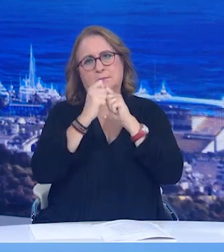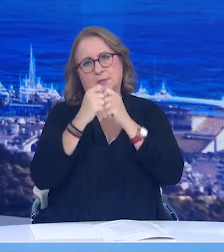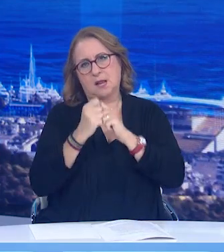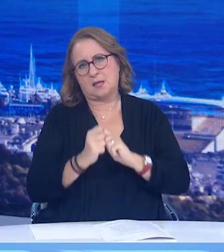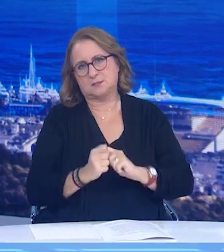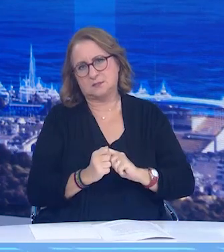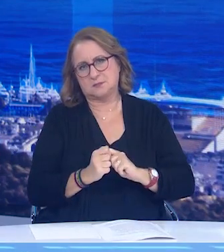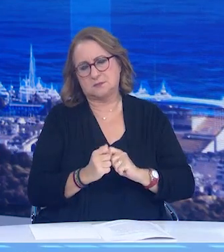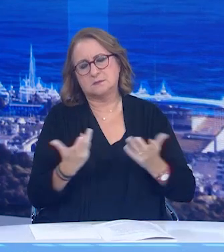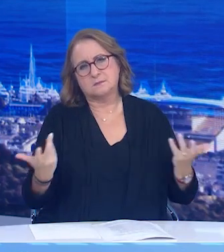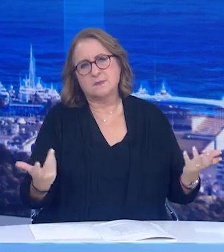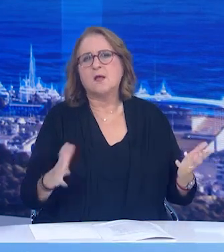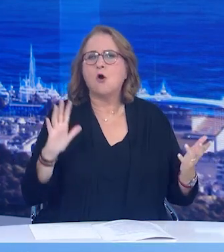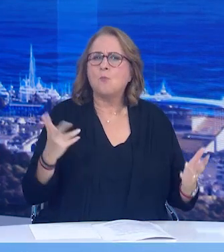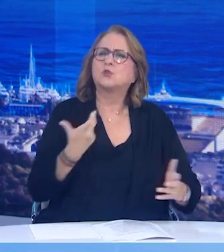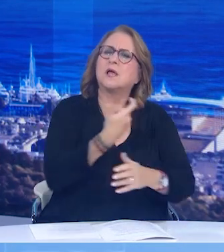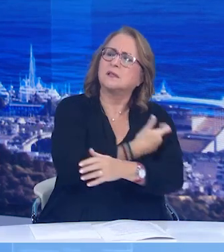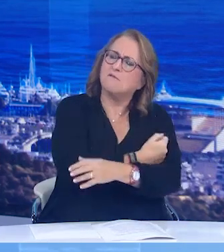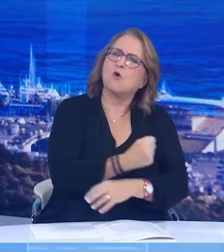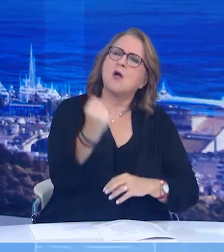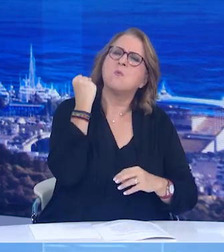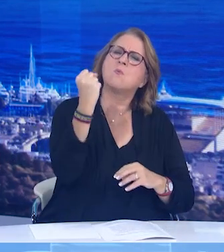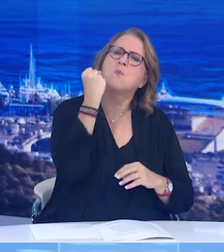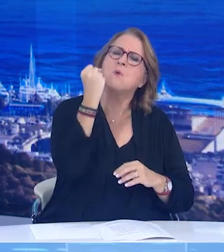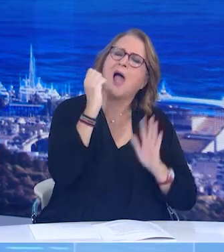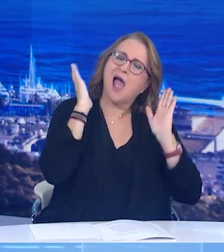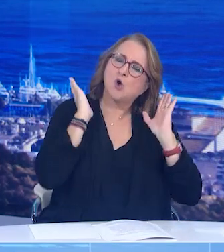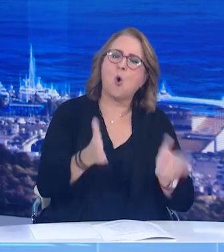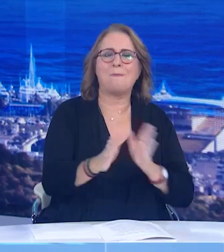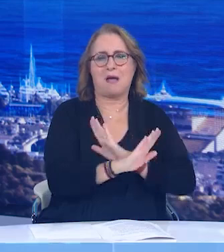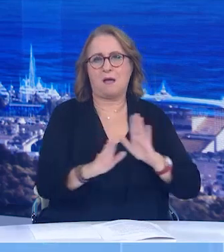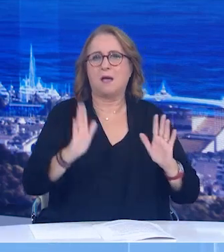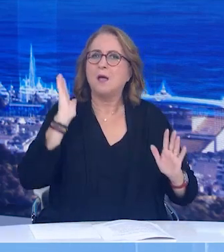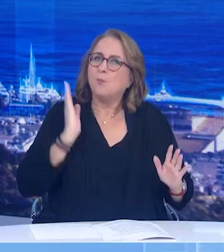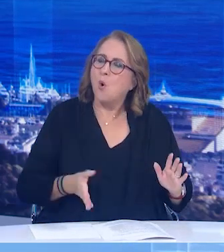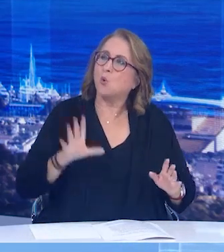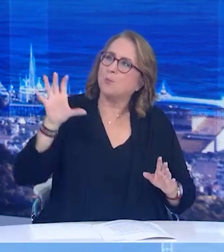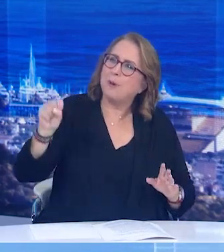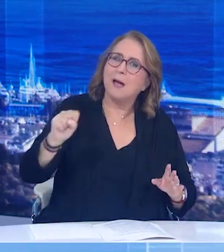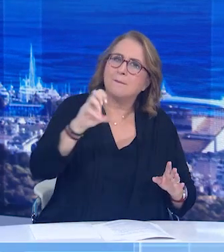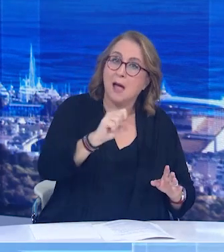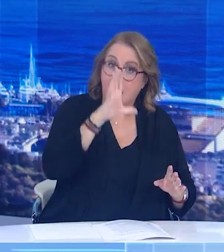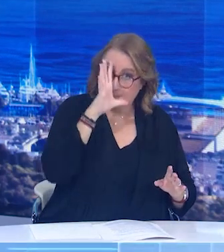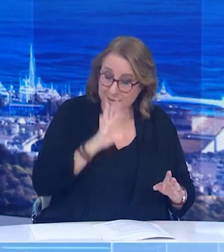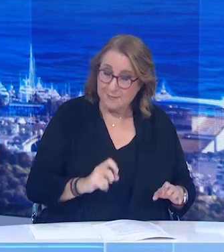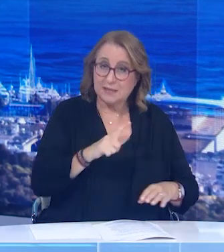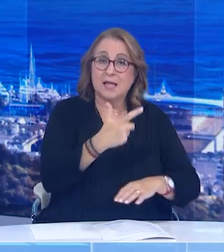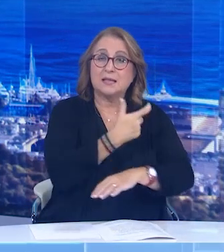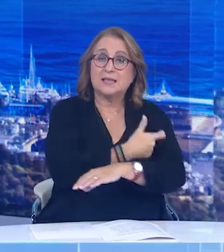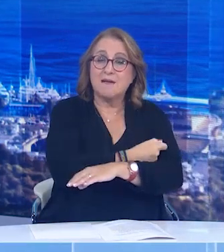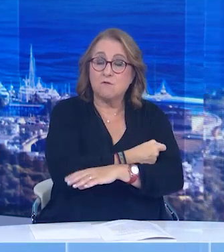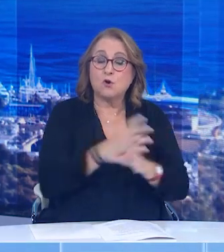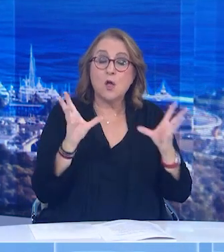είναι υπέρ των στόχων που είχαν μπει από την αρχή. Έχουμε να δούμε τόσο καλά εμβόλια σε